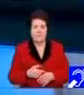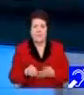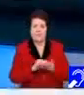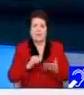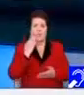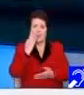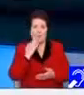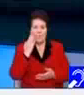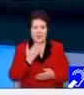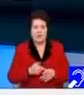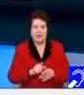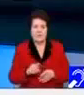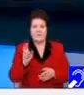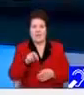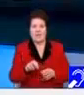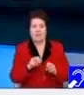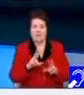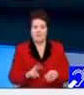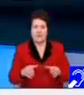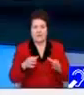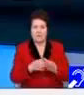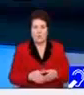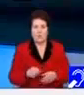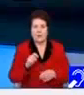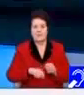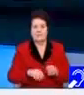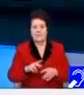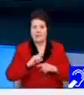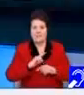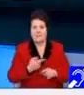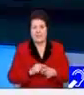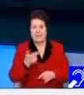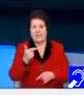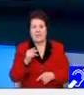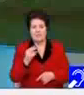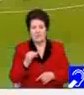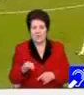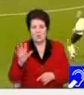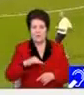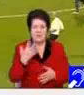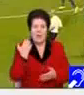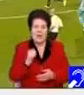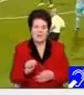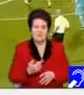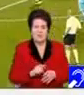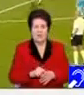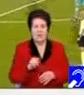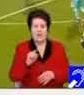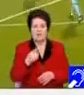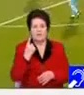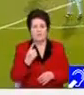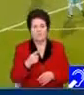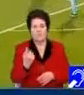Antrenorul român Răzvan Lucescu s-a calificat cu PAOK Salonic în sferturile de final ale Cupei Greciei. După ce a câștigat fără emoții cu